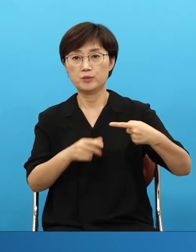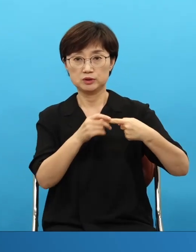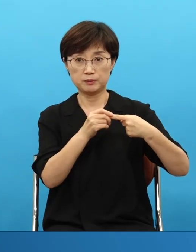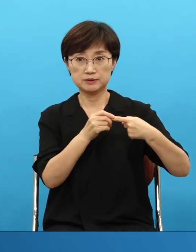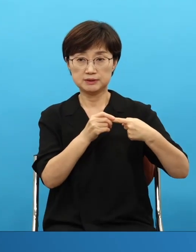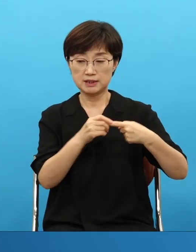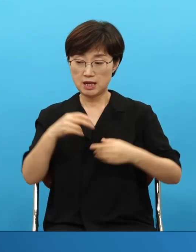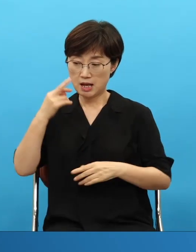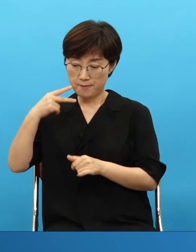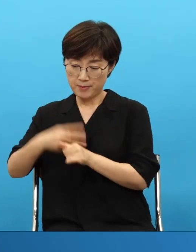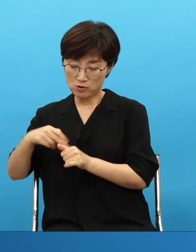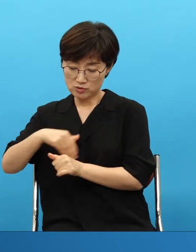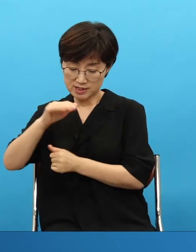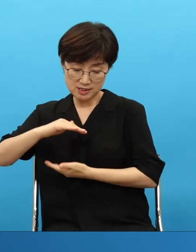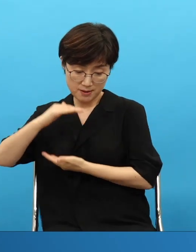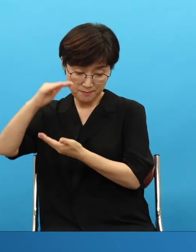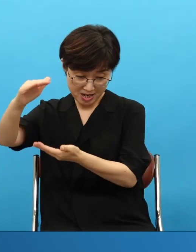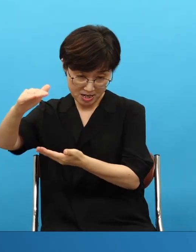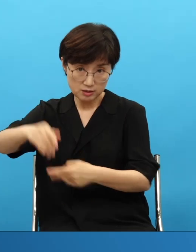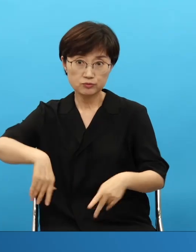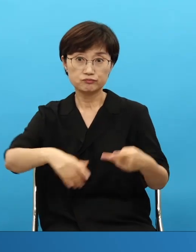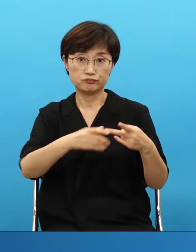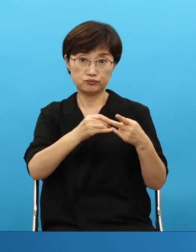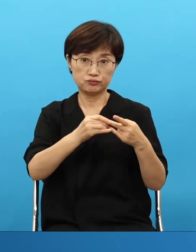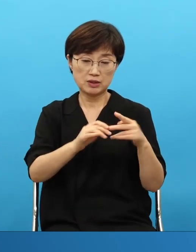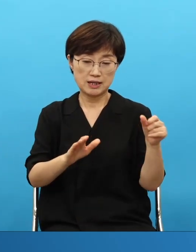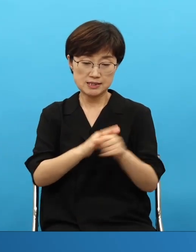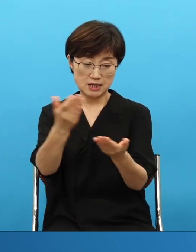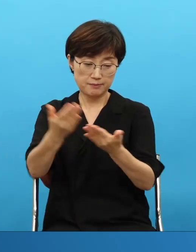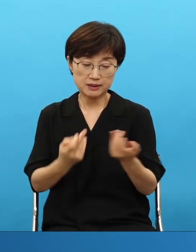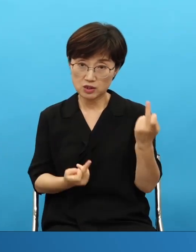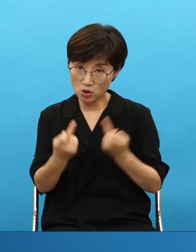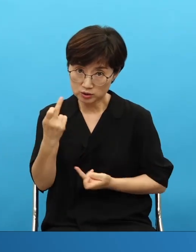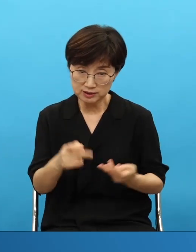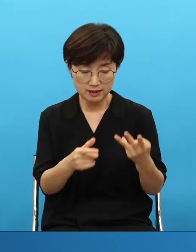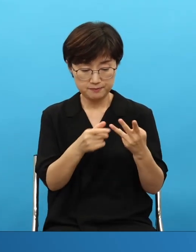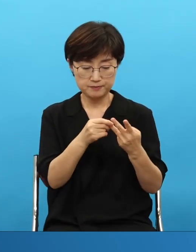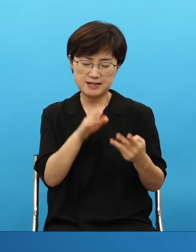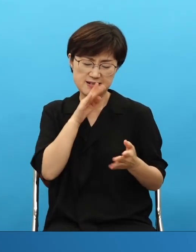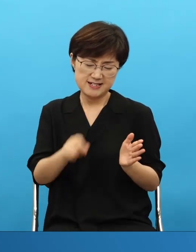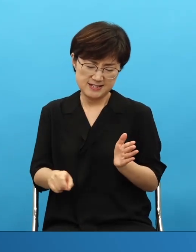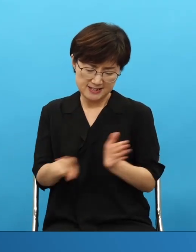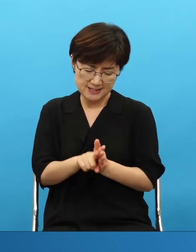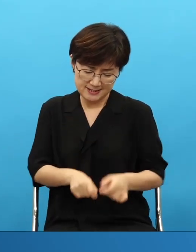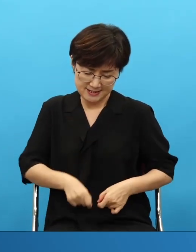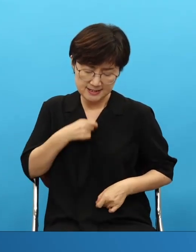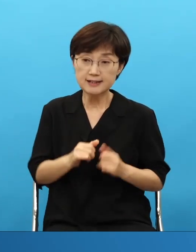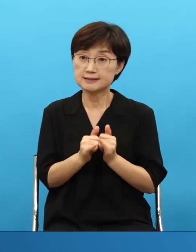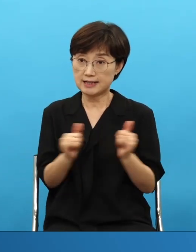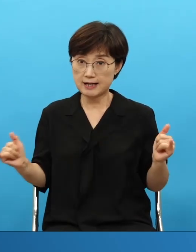네 번째는요. 第四个, 주 안에서 함께 종된 자.